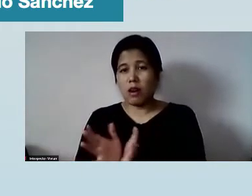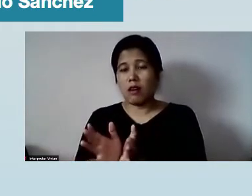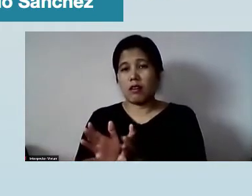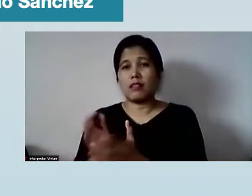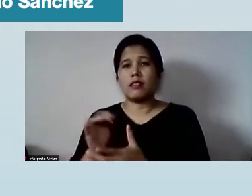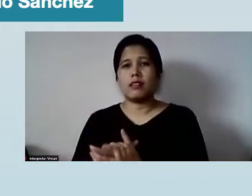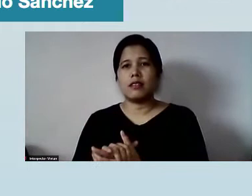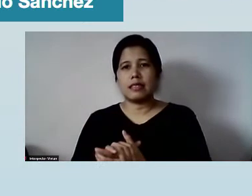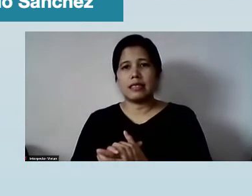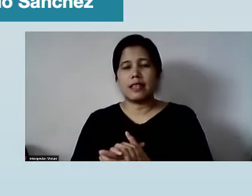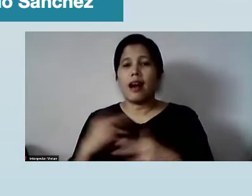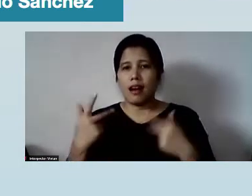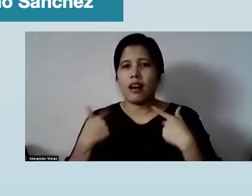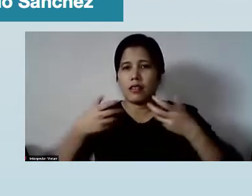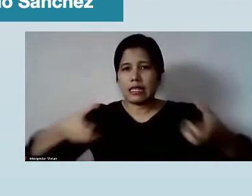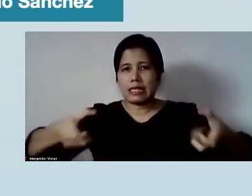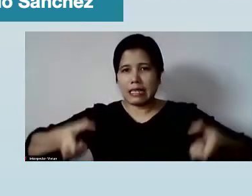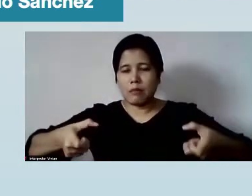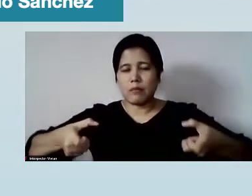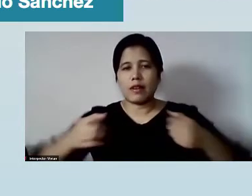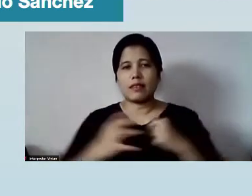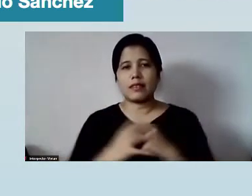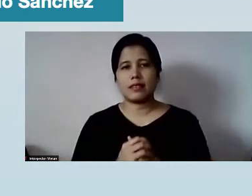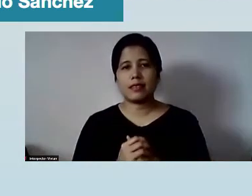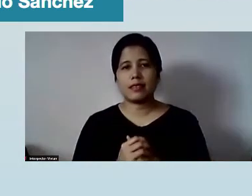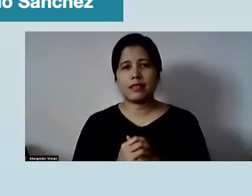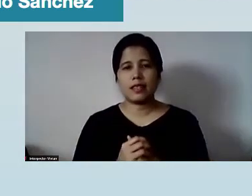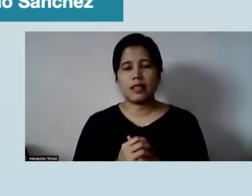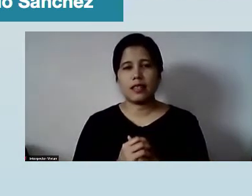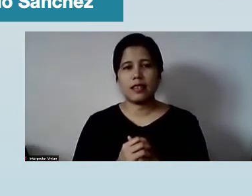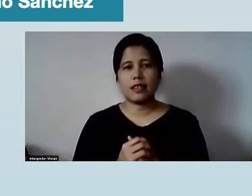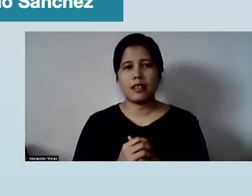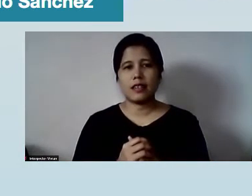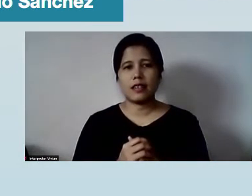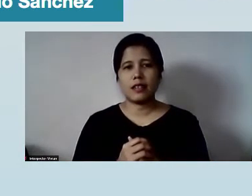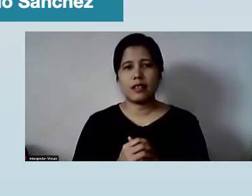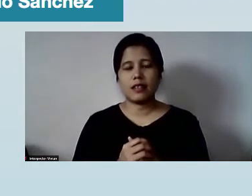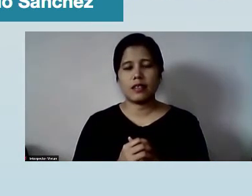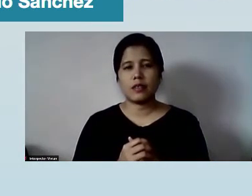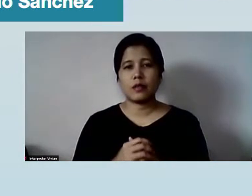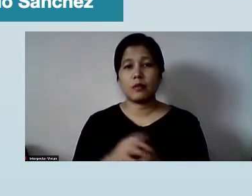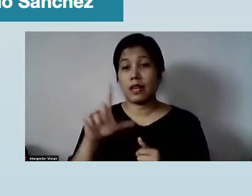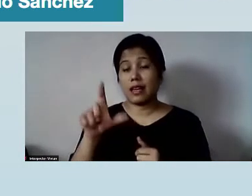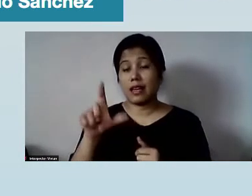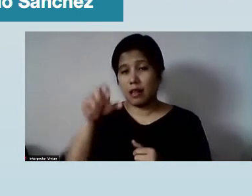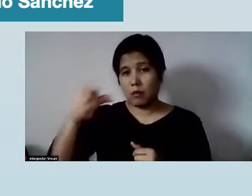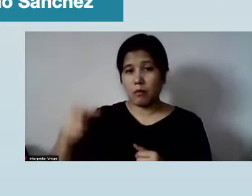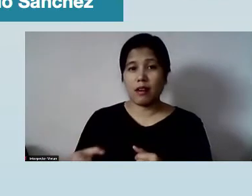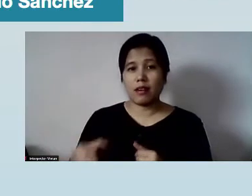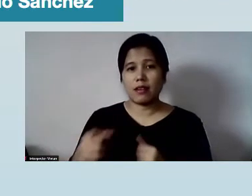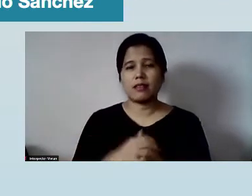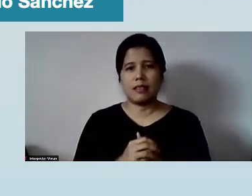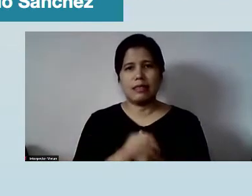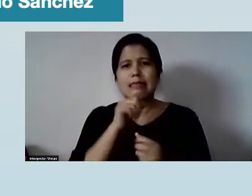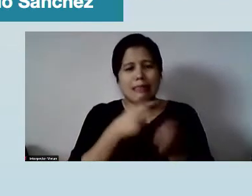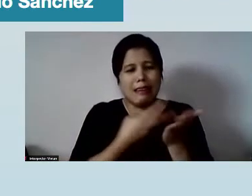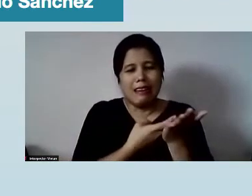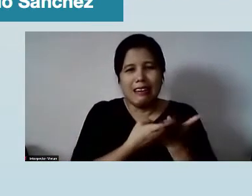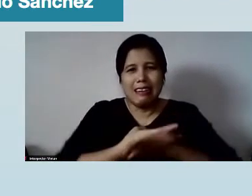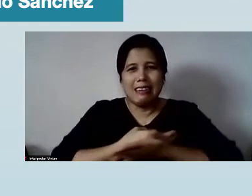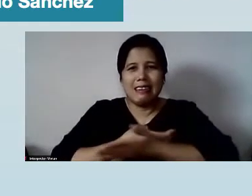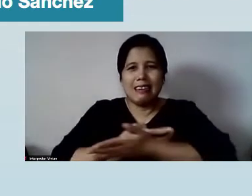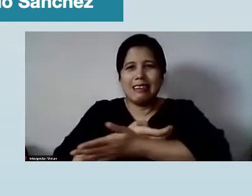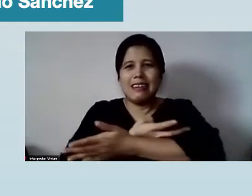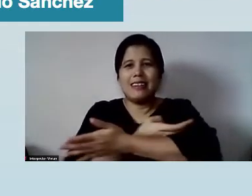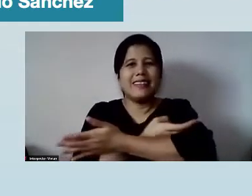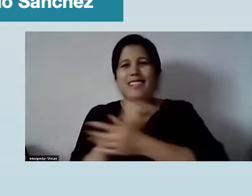kakapitan, mga grab bars, no? L-bars, no? Kailangan yan. Kasi alam nga na magagapang ka dyan.